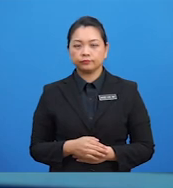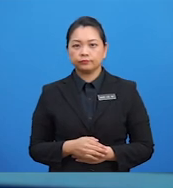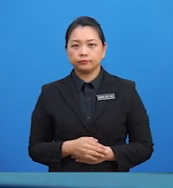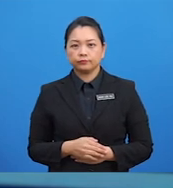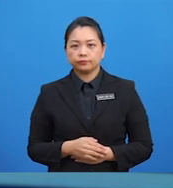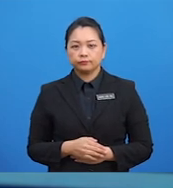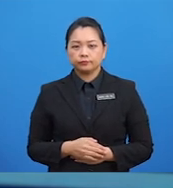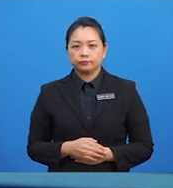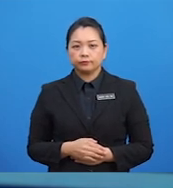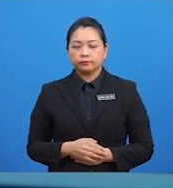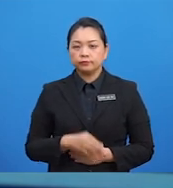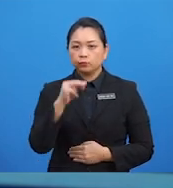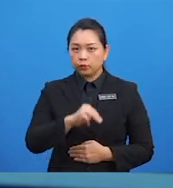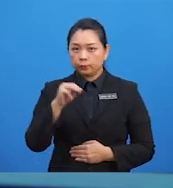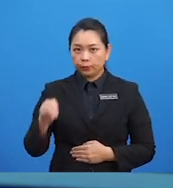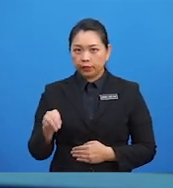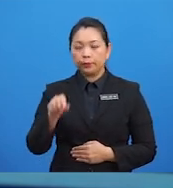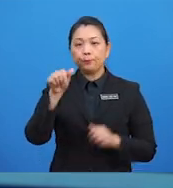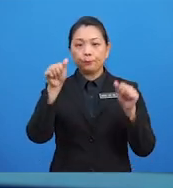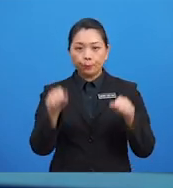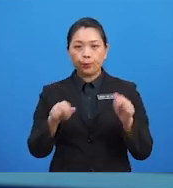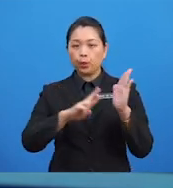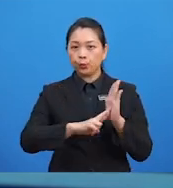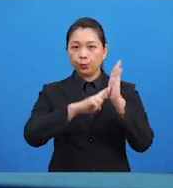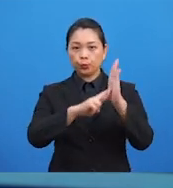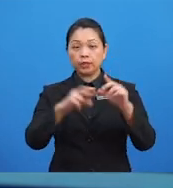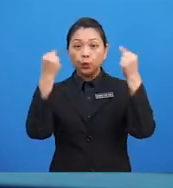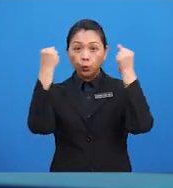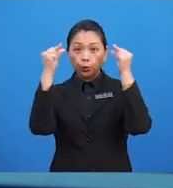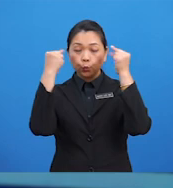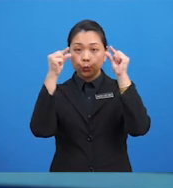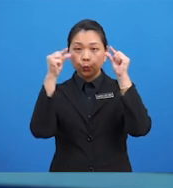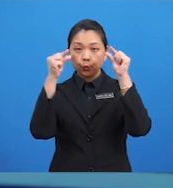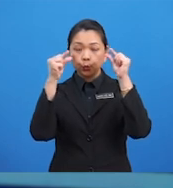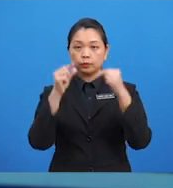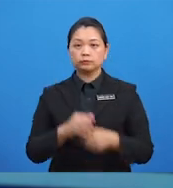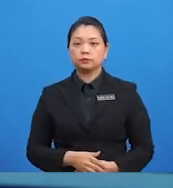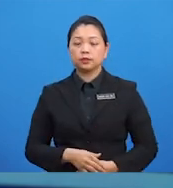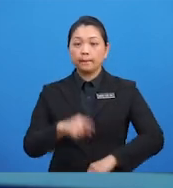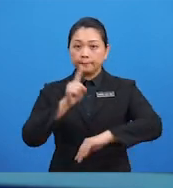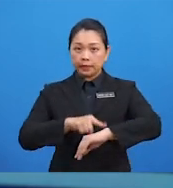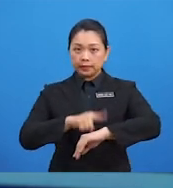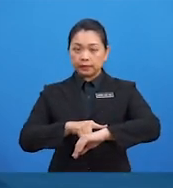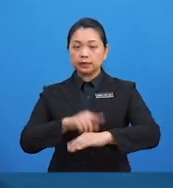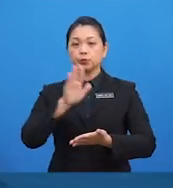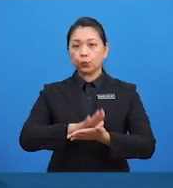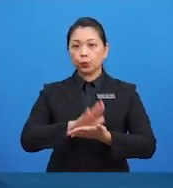Para murid boleh merujuk kepada guru reka cipta anda semasa di sekolah nanti.